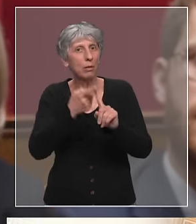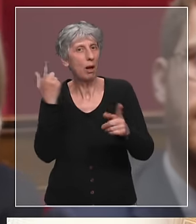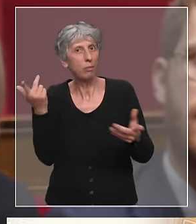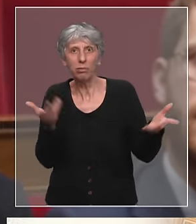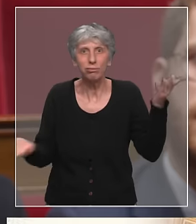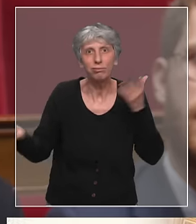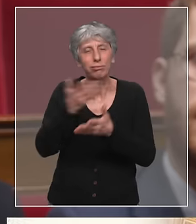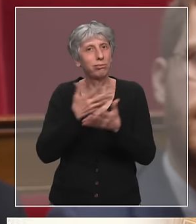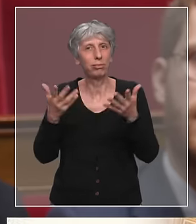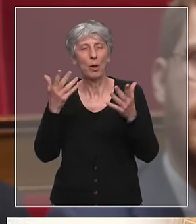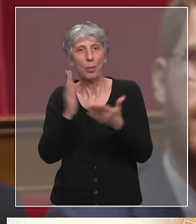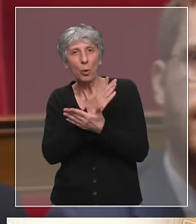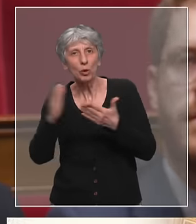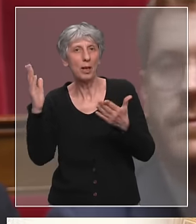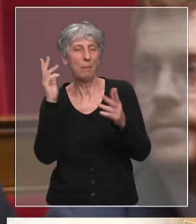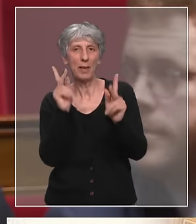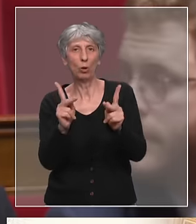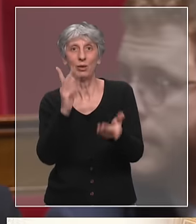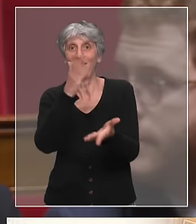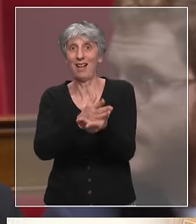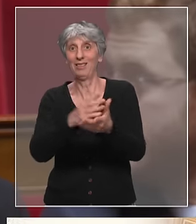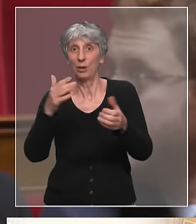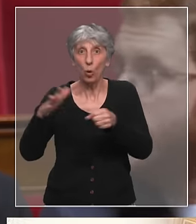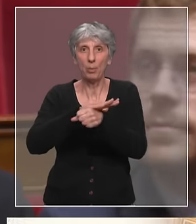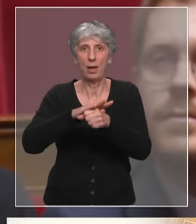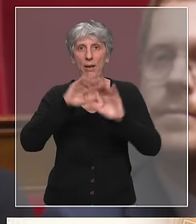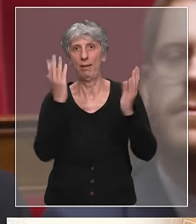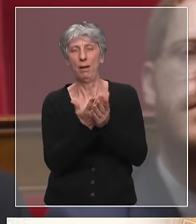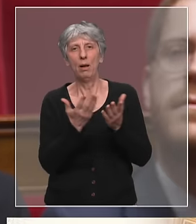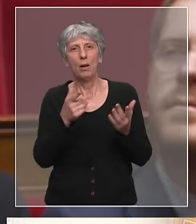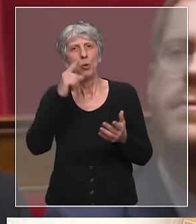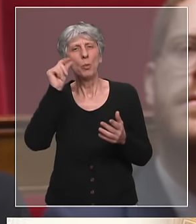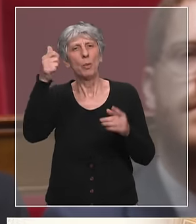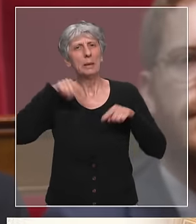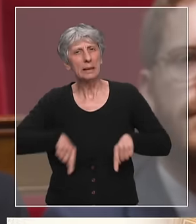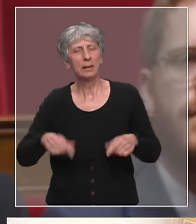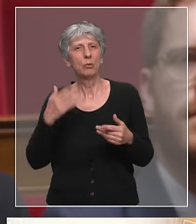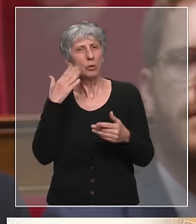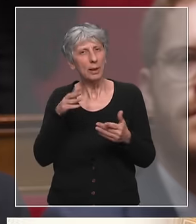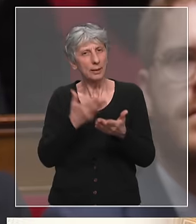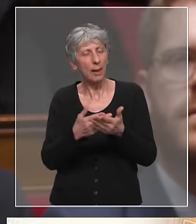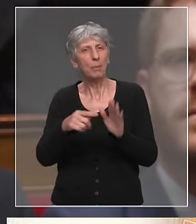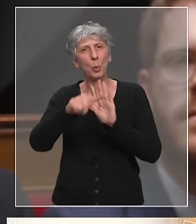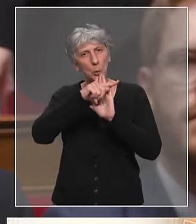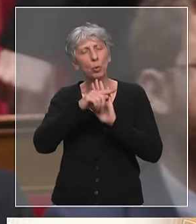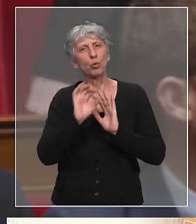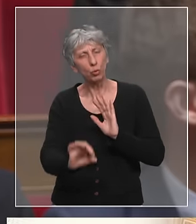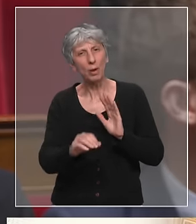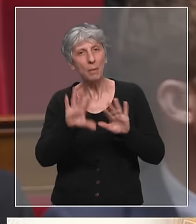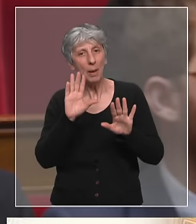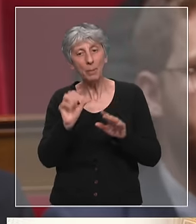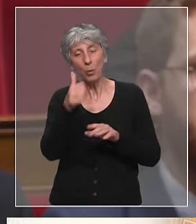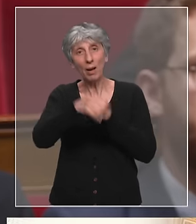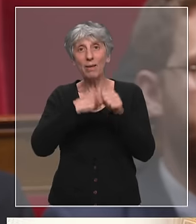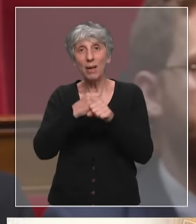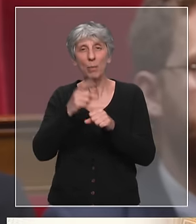projets pédagogiques classe. Monsieur le Premier ministre, persuadé de l'efficience de cette mesure, pourrions-nous envisager pour cette première année de